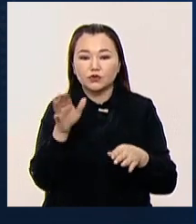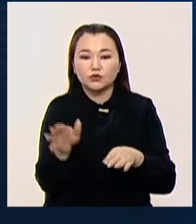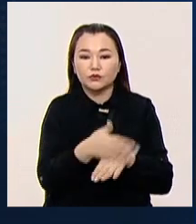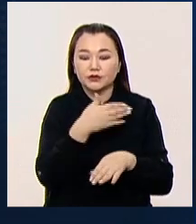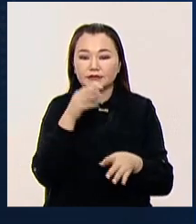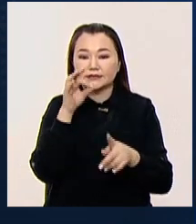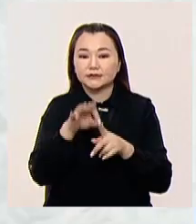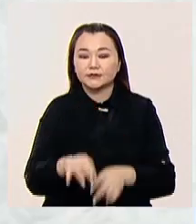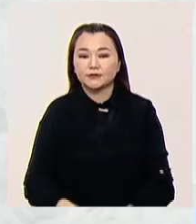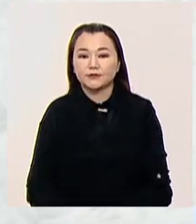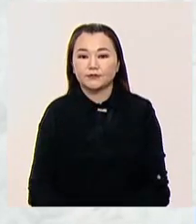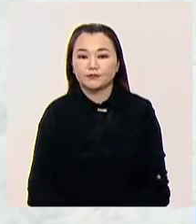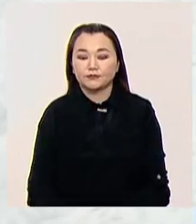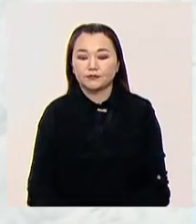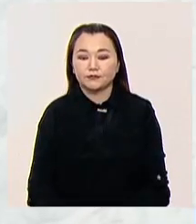дейді.